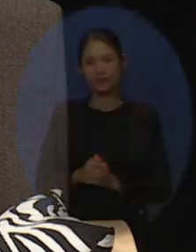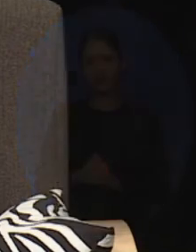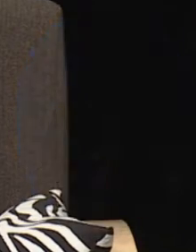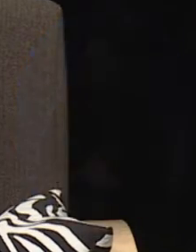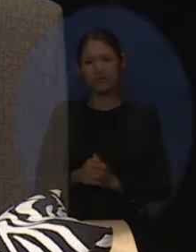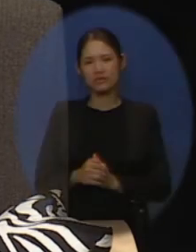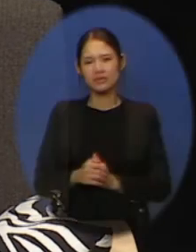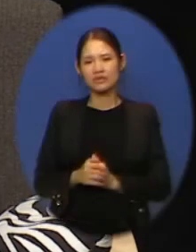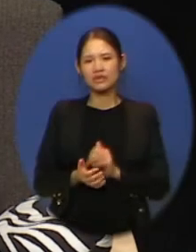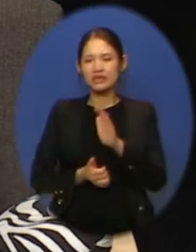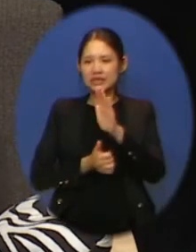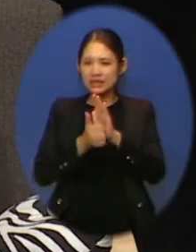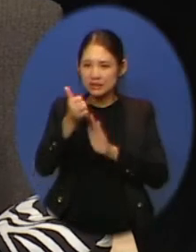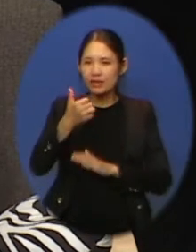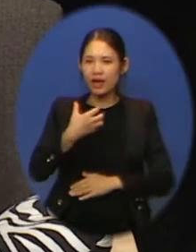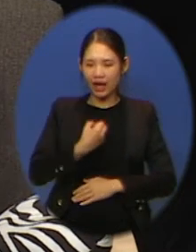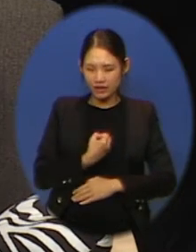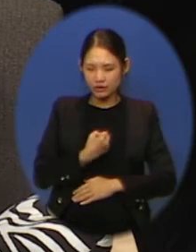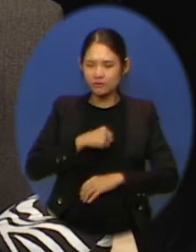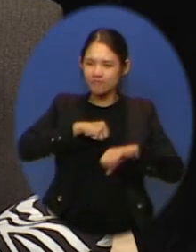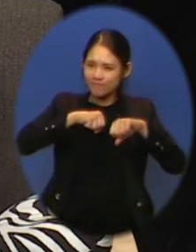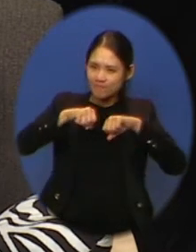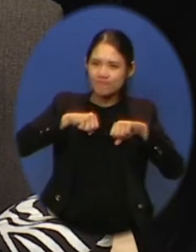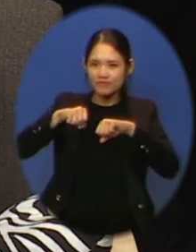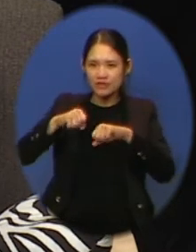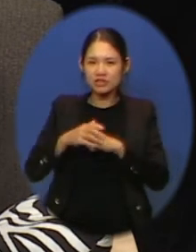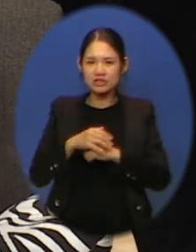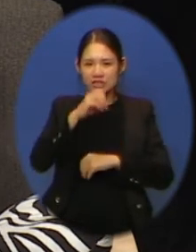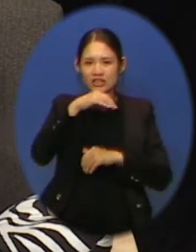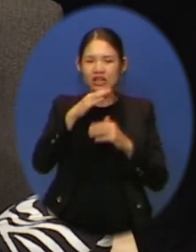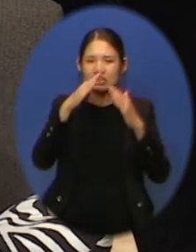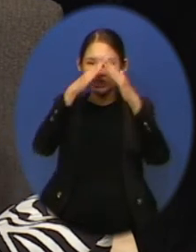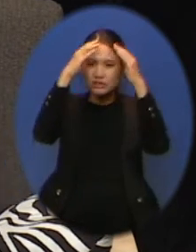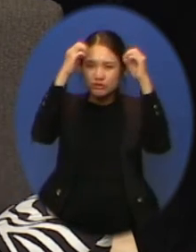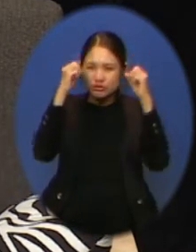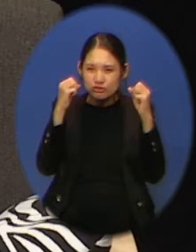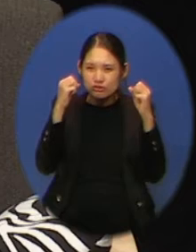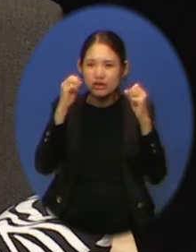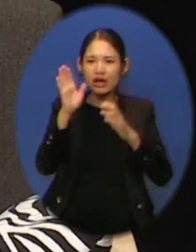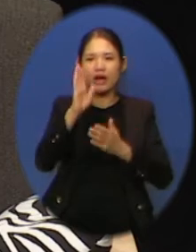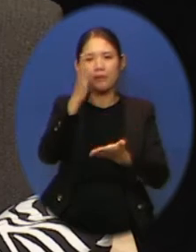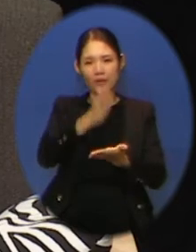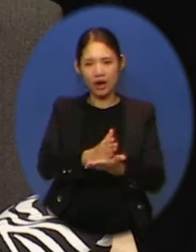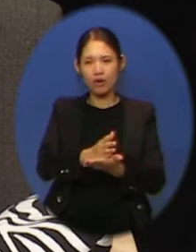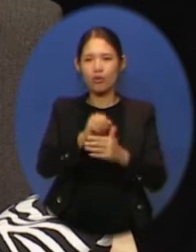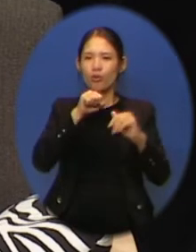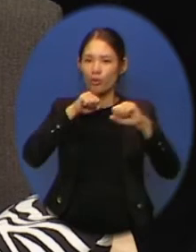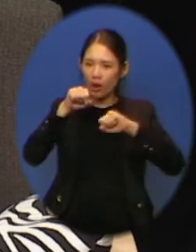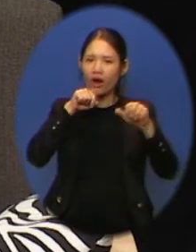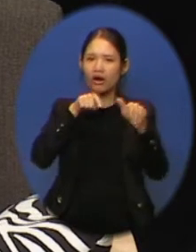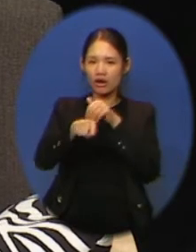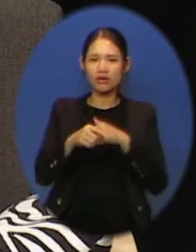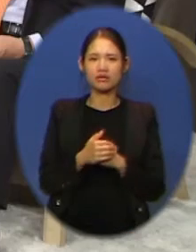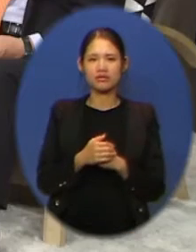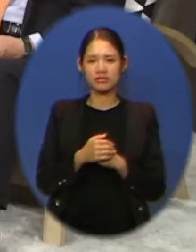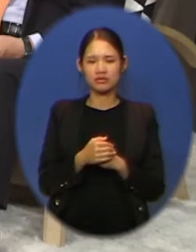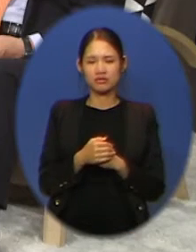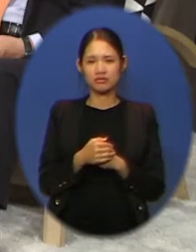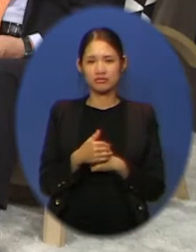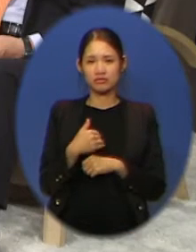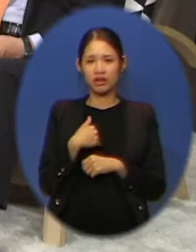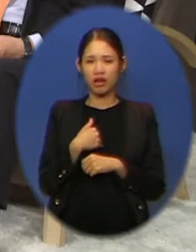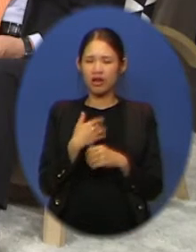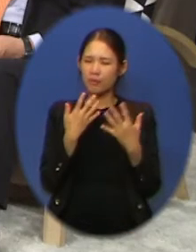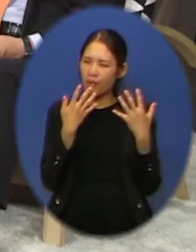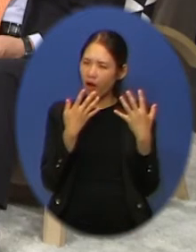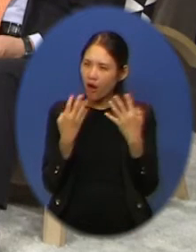희망을 갖고 활동을 해야 돼. 활동을 쭈그리 앉아서 한탄하지 말고 활동을 해야 뭘 해야 하다 마다 못해. 나는